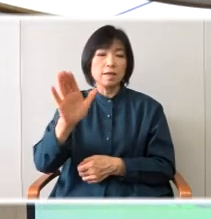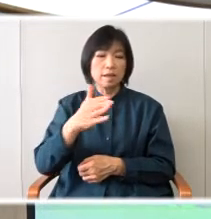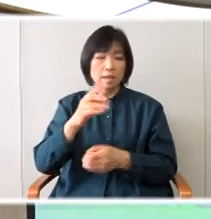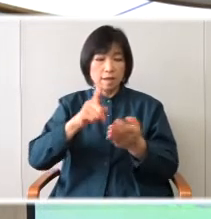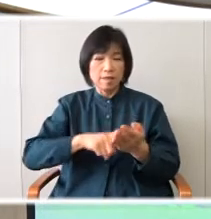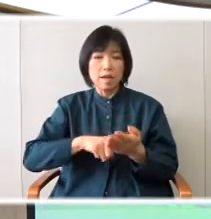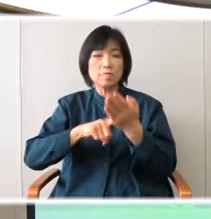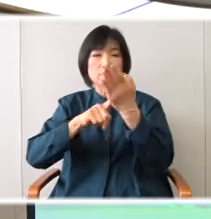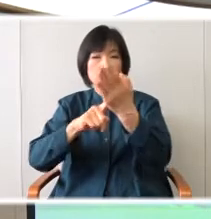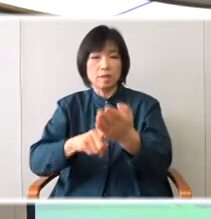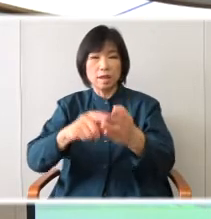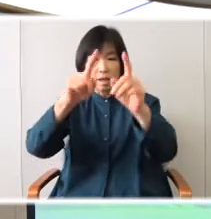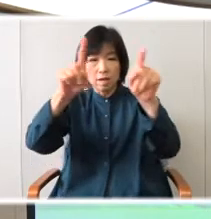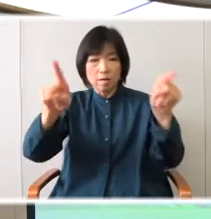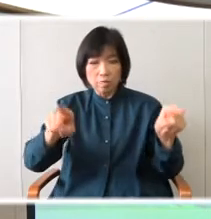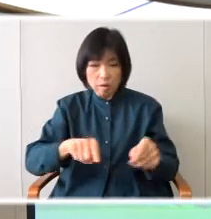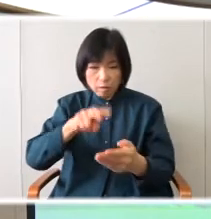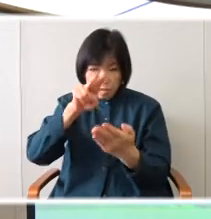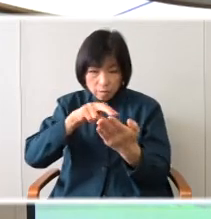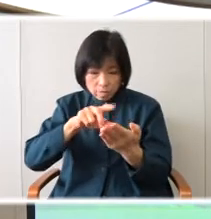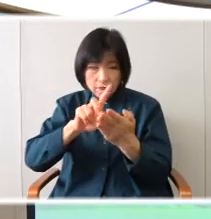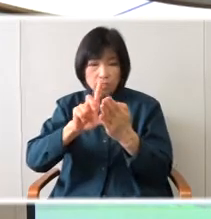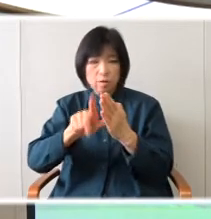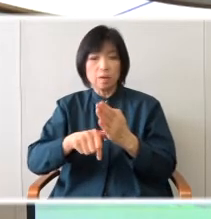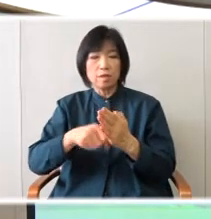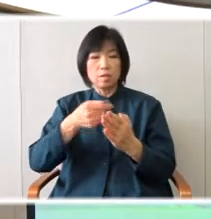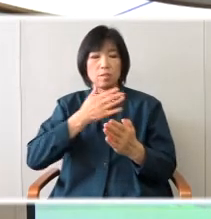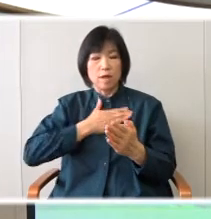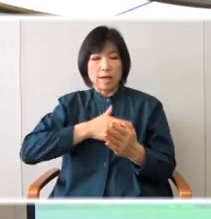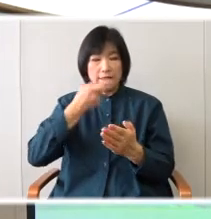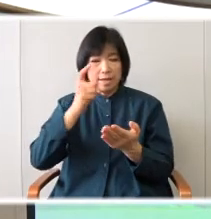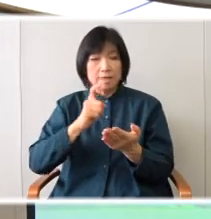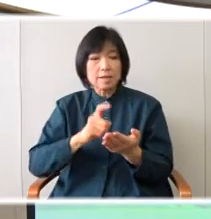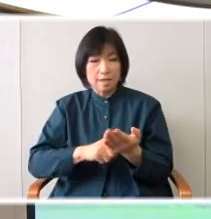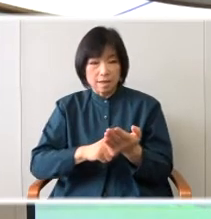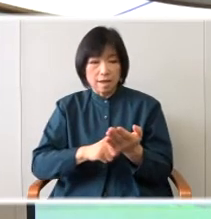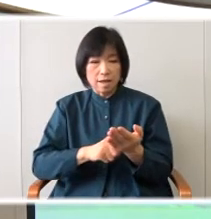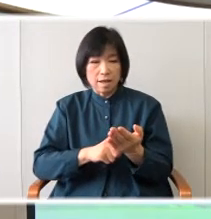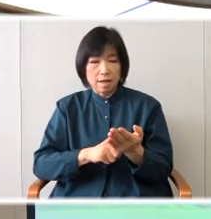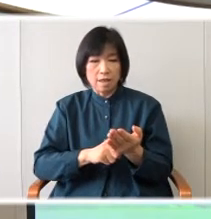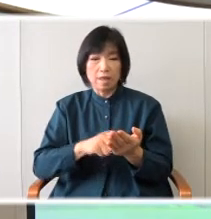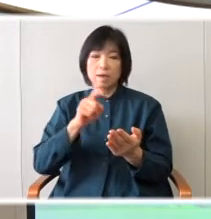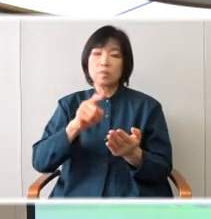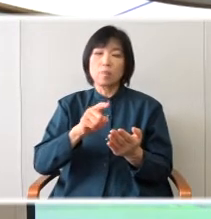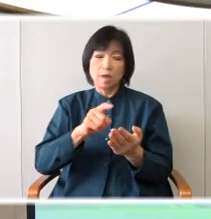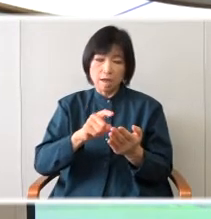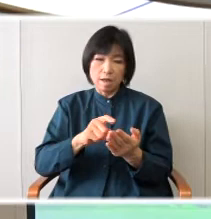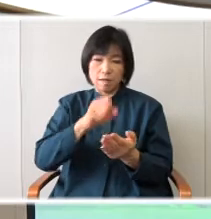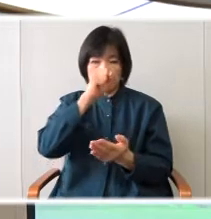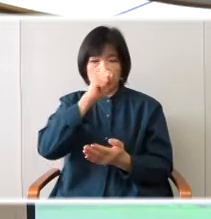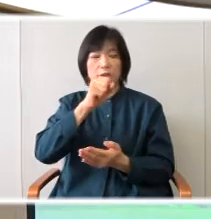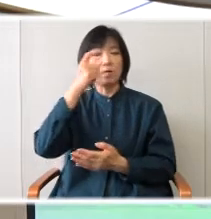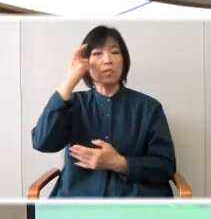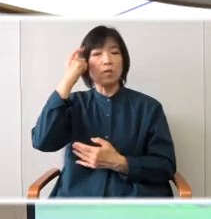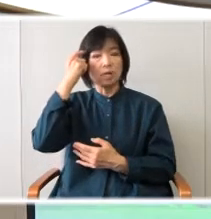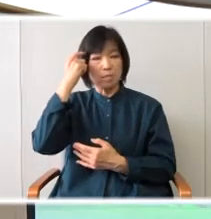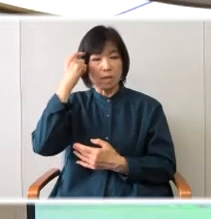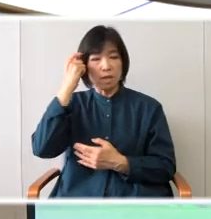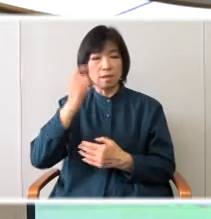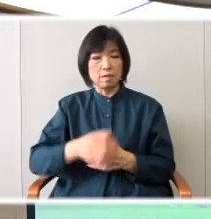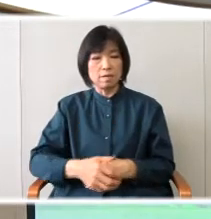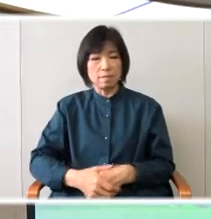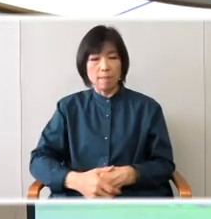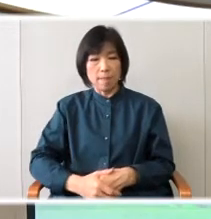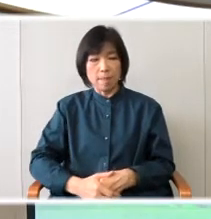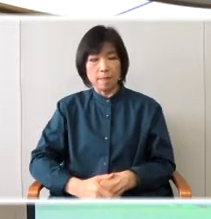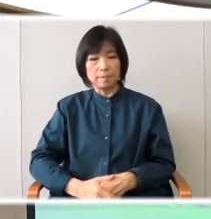で、理解できるようなものを出していったので、まあ、そうしたところがこう目に留まったんじゃないかなと。 過